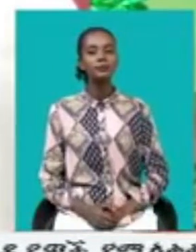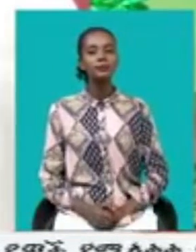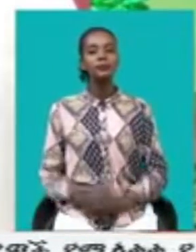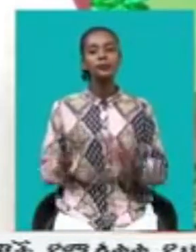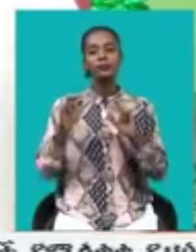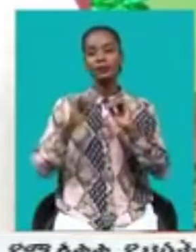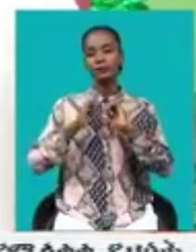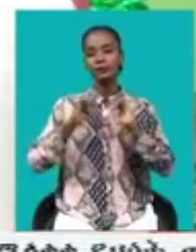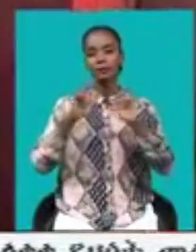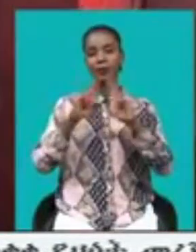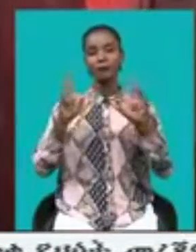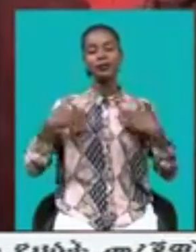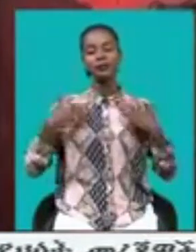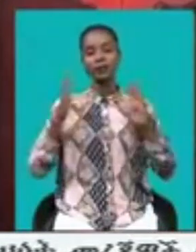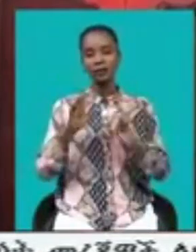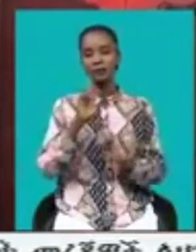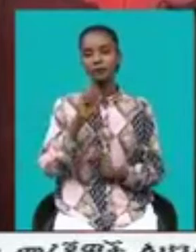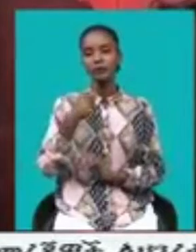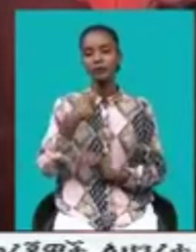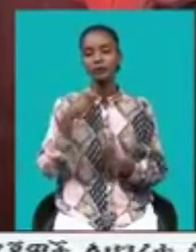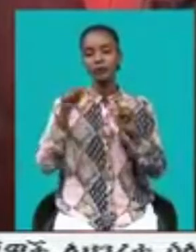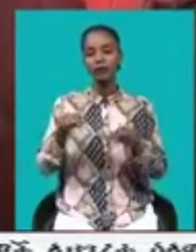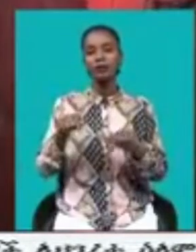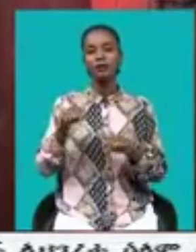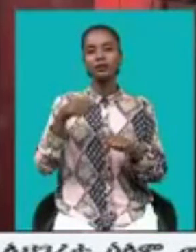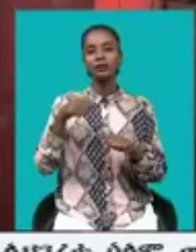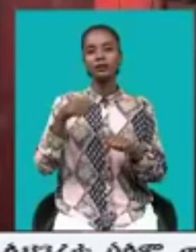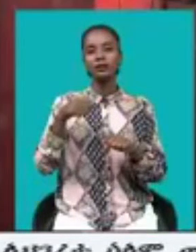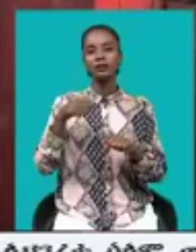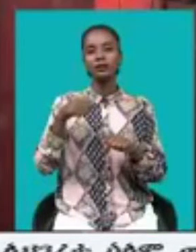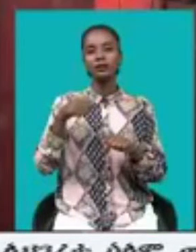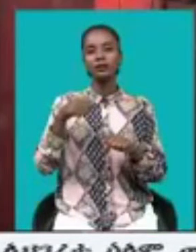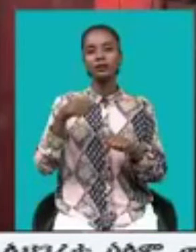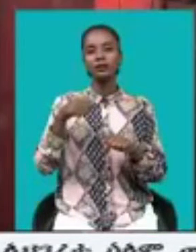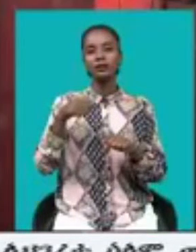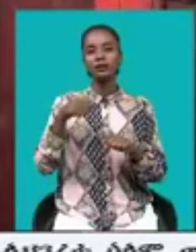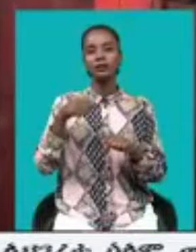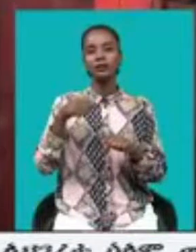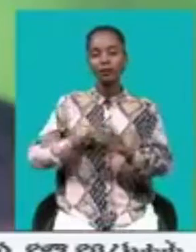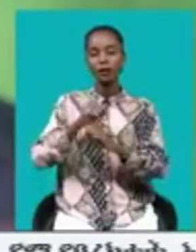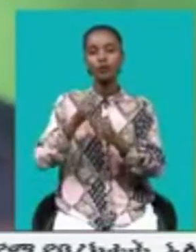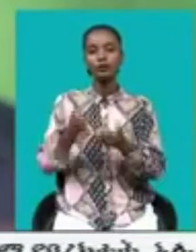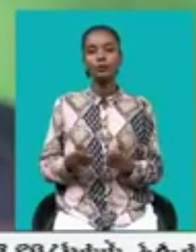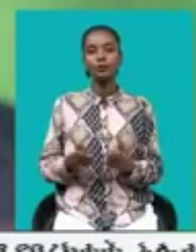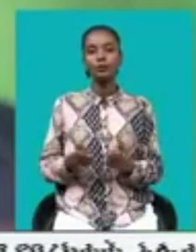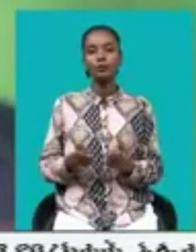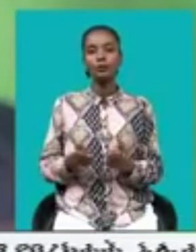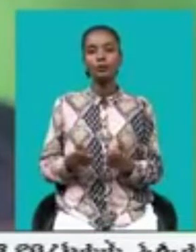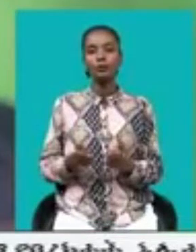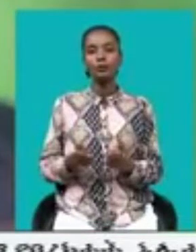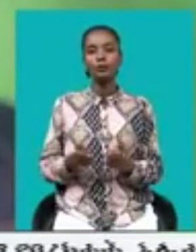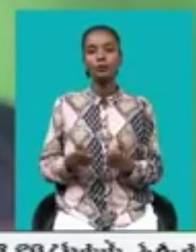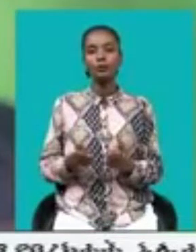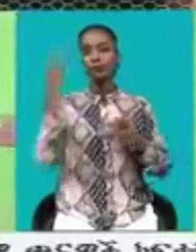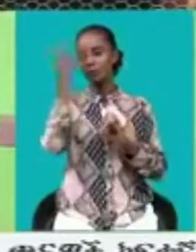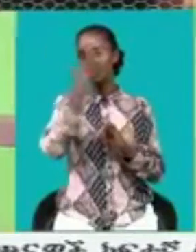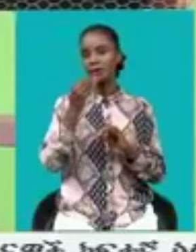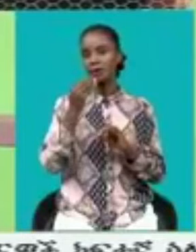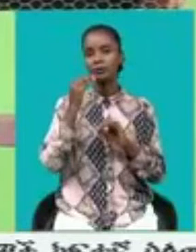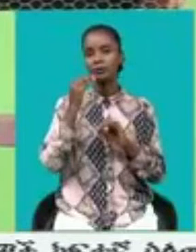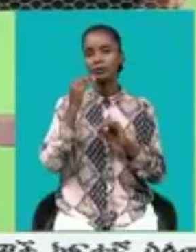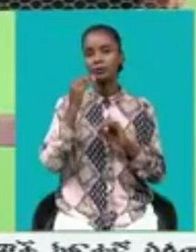እጅግ በጣም ደስተኛ ነኝ። ዛሬ እኔና ልጆቼ ከዚህ የመከራና የስቃይ ኑሮ ተላቀን በዓልን እንዲህ ባማረ ቤት